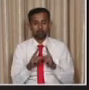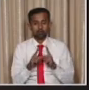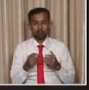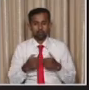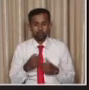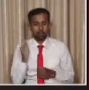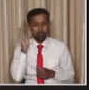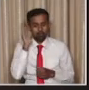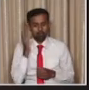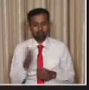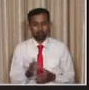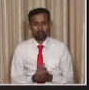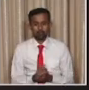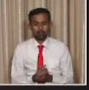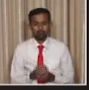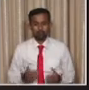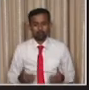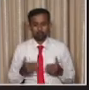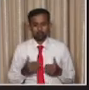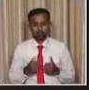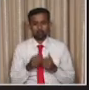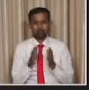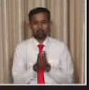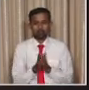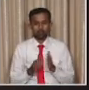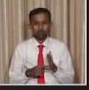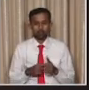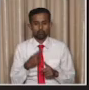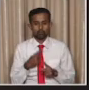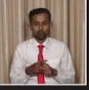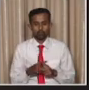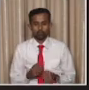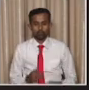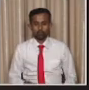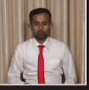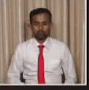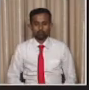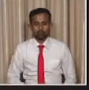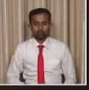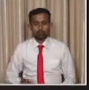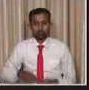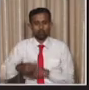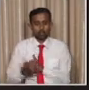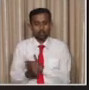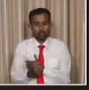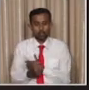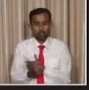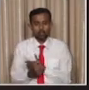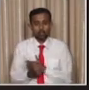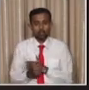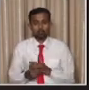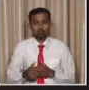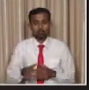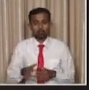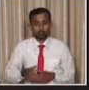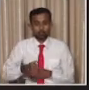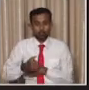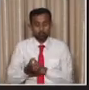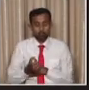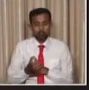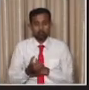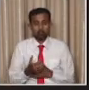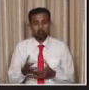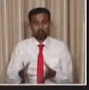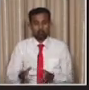අපි ඇහුවේ. දැන් අද මේ සියල්ලෙන්ම බදු ගහලා අත්වාරු කිහිලිකරු පාවාරු